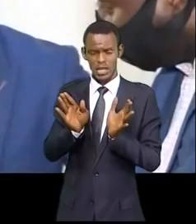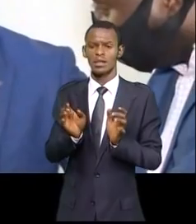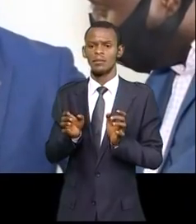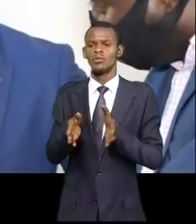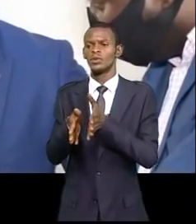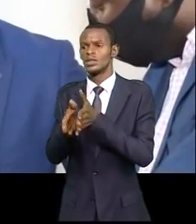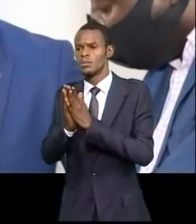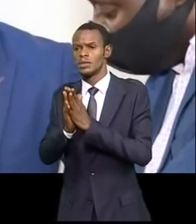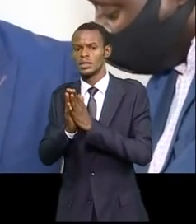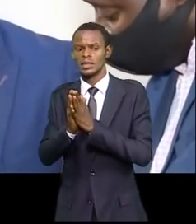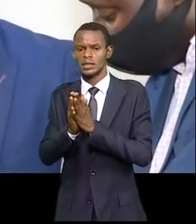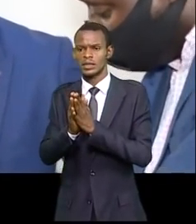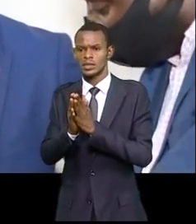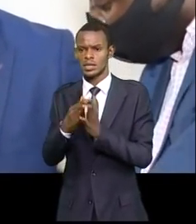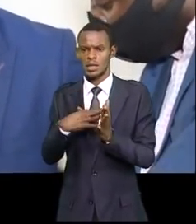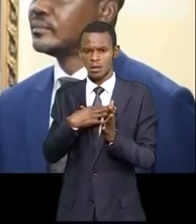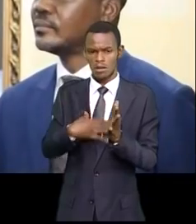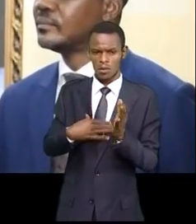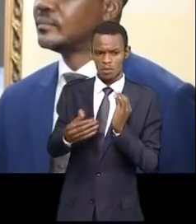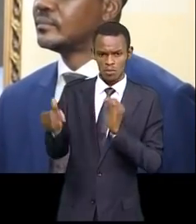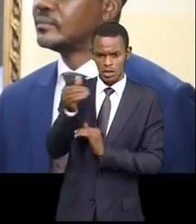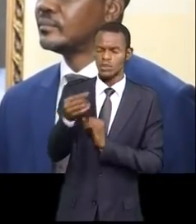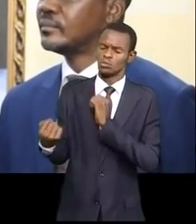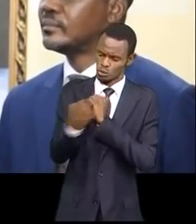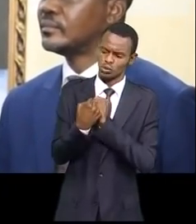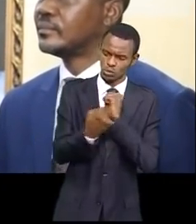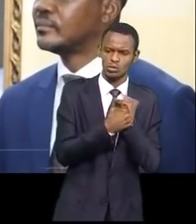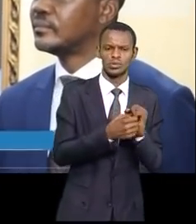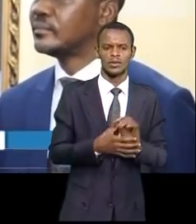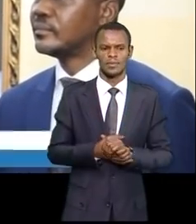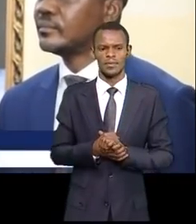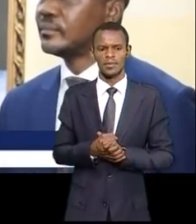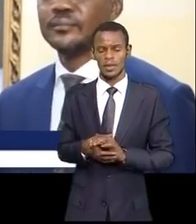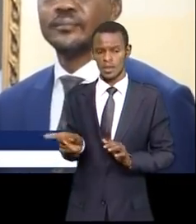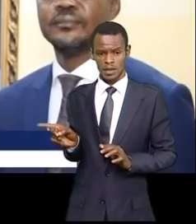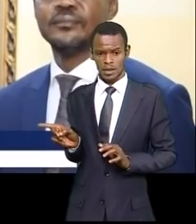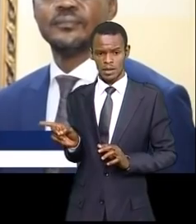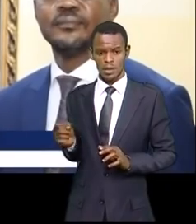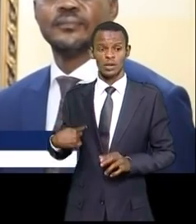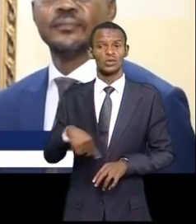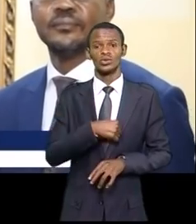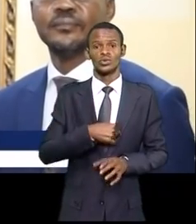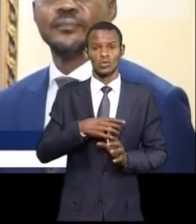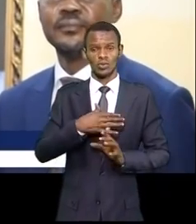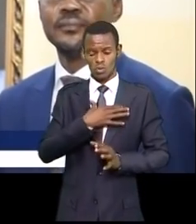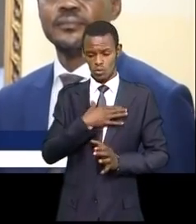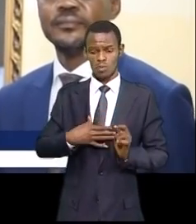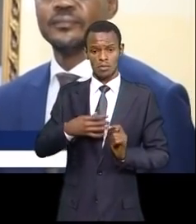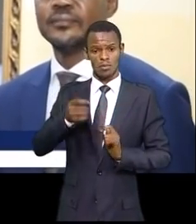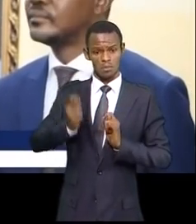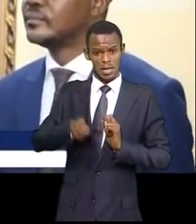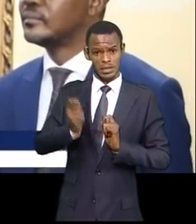des s'acquitter de cette obligation civique non magistrats que partager la preuve après cassation nous avons pris l'engagement devant